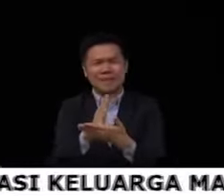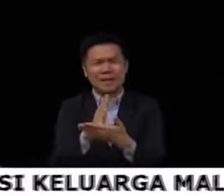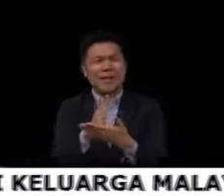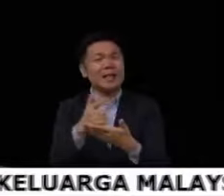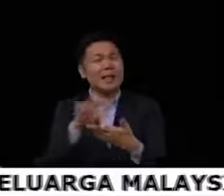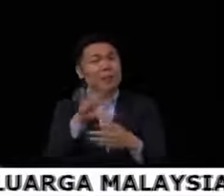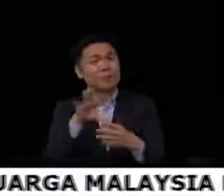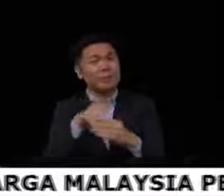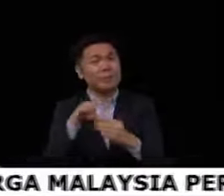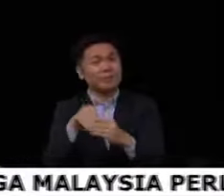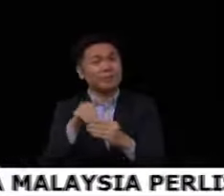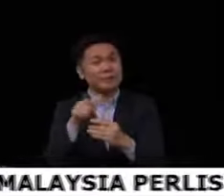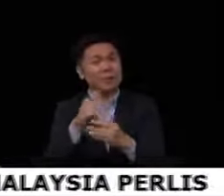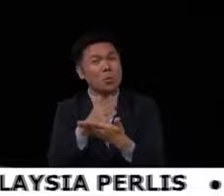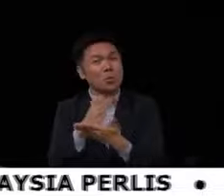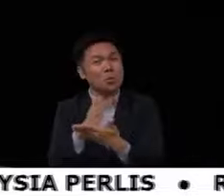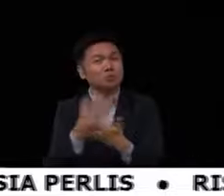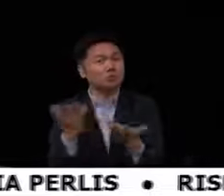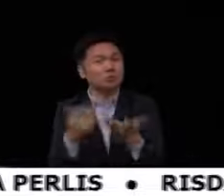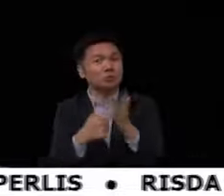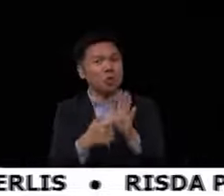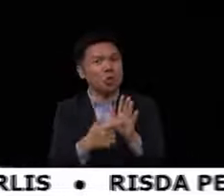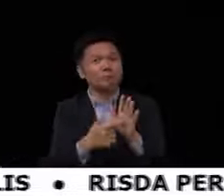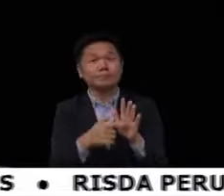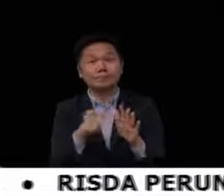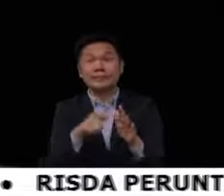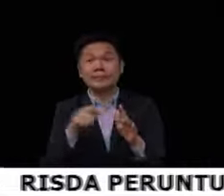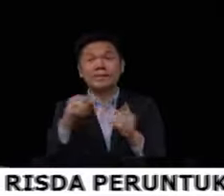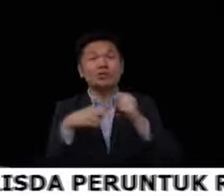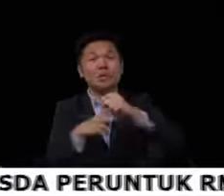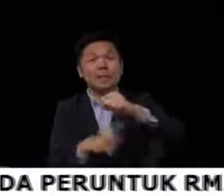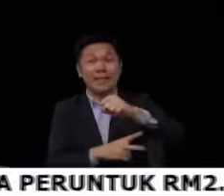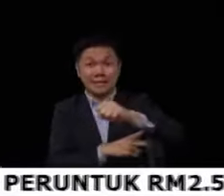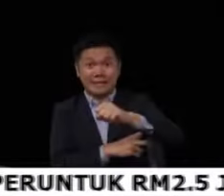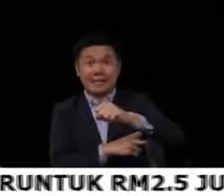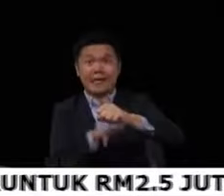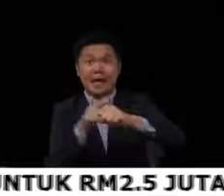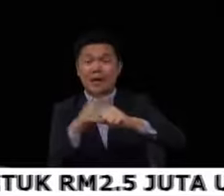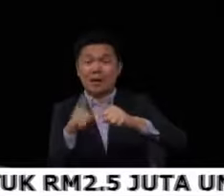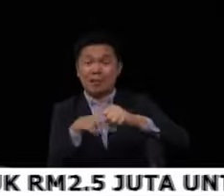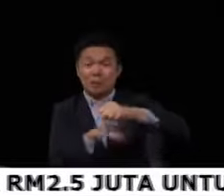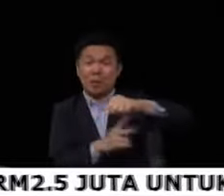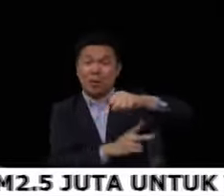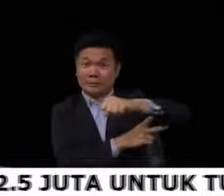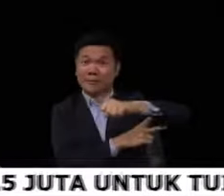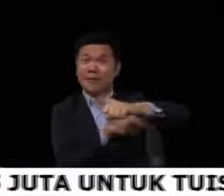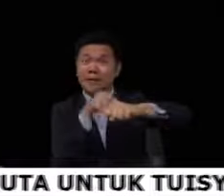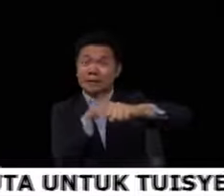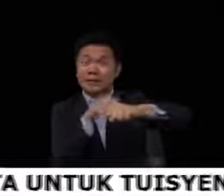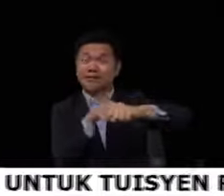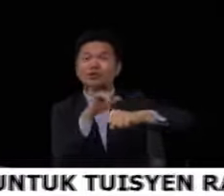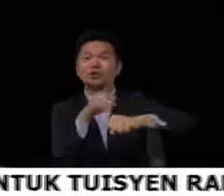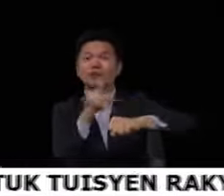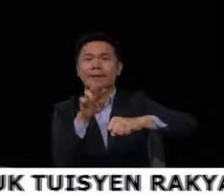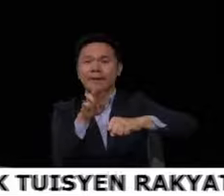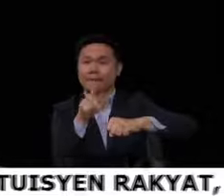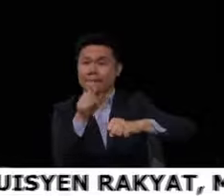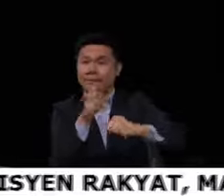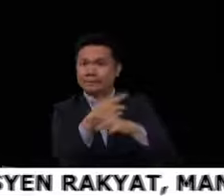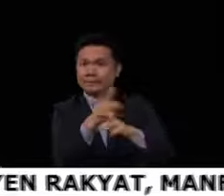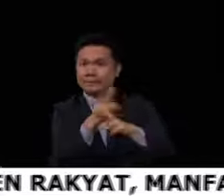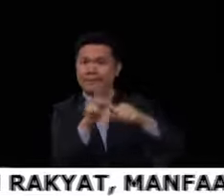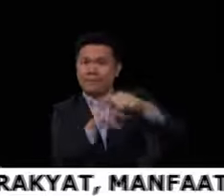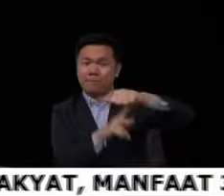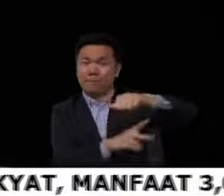yang tidak melibatkan Eko sesi mungkin bisa kata jembatan kita buatkan BD Bridge by berisi ini melibatkan JKM Nation